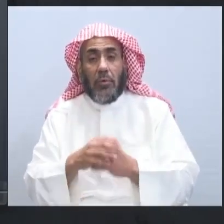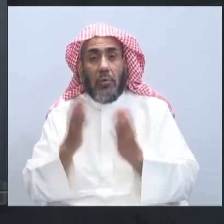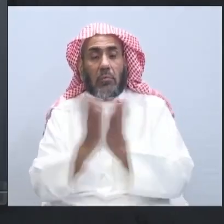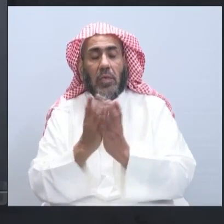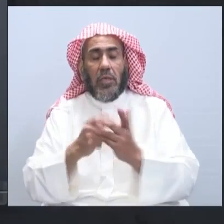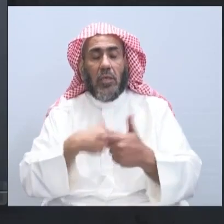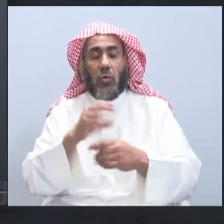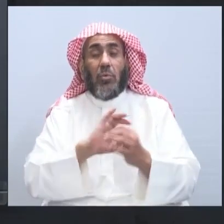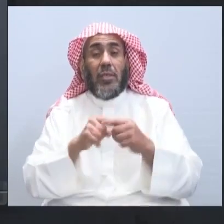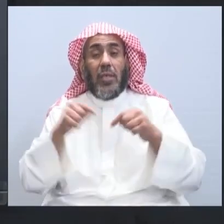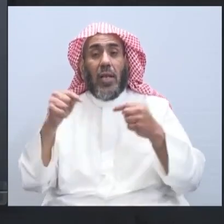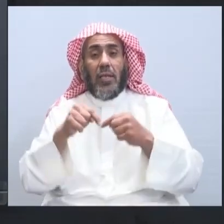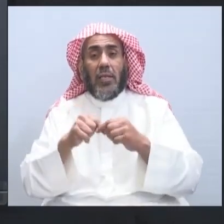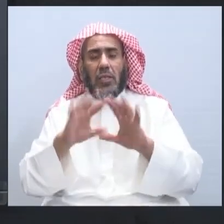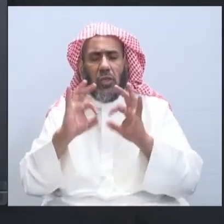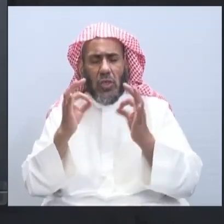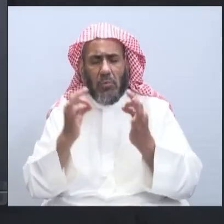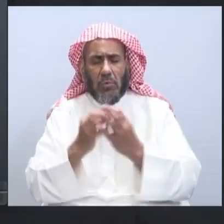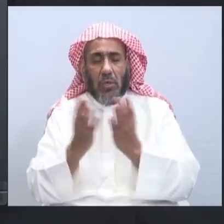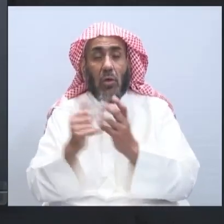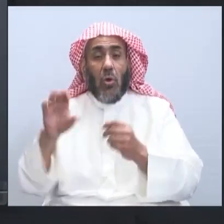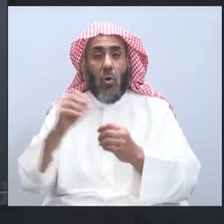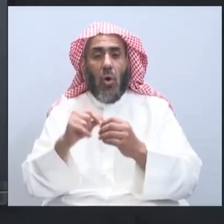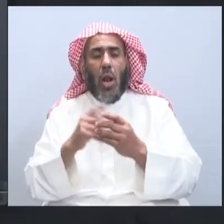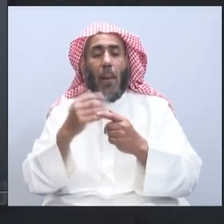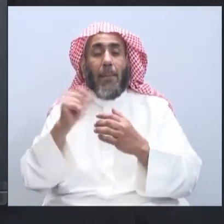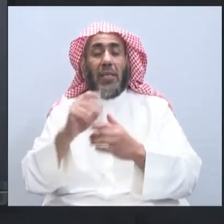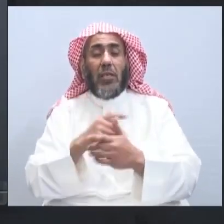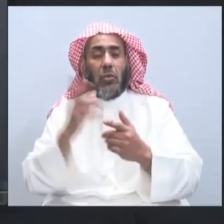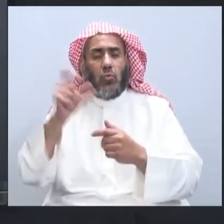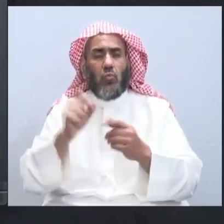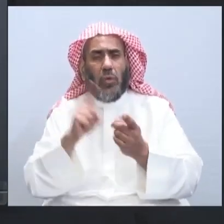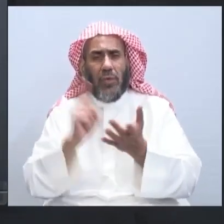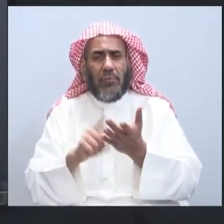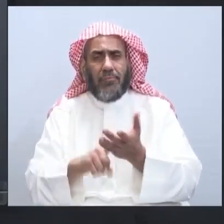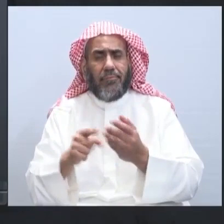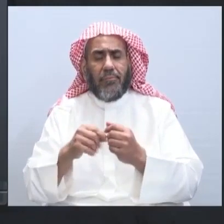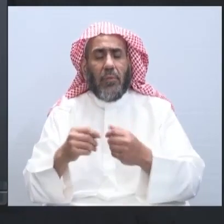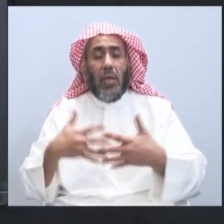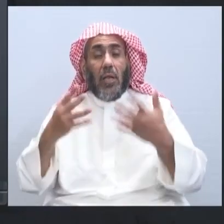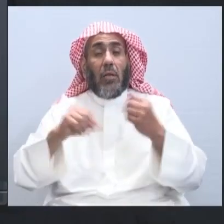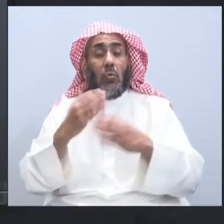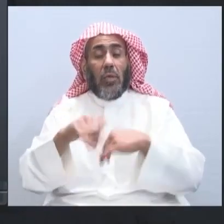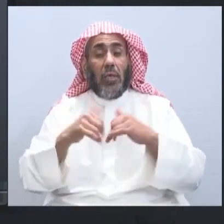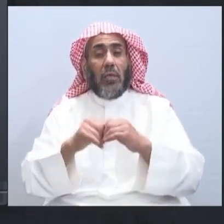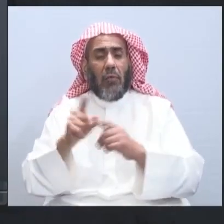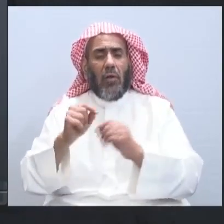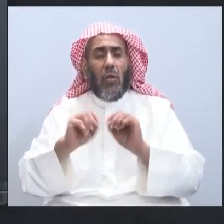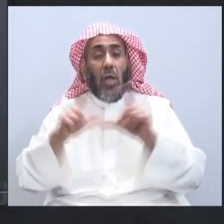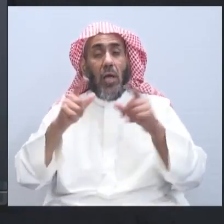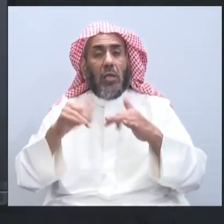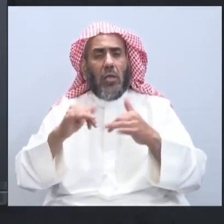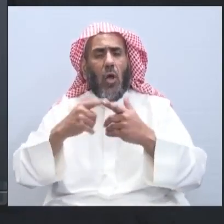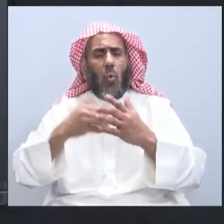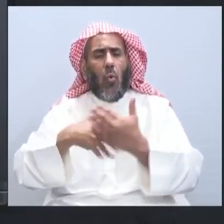الرومانسيه التي شملت مدرسه ابلو والمهجر وشع شعراء المهجر وعرفنا ايضا الحداثه وطريقه حداثه وكيف انها ظهرت حداثه